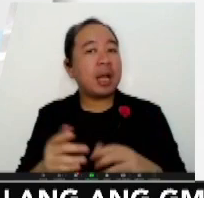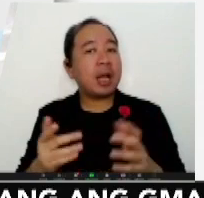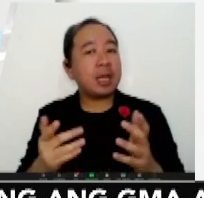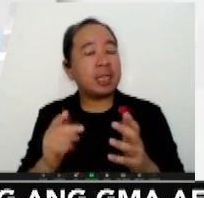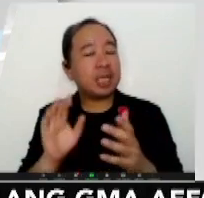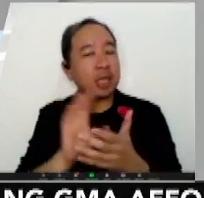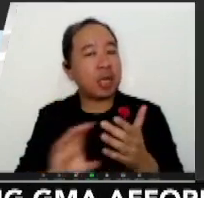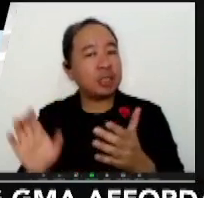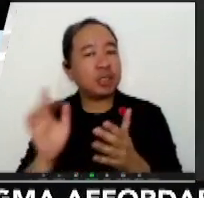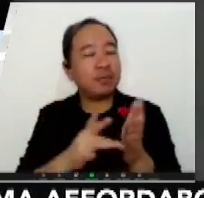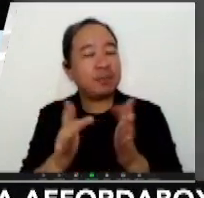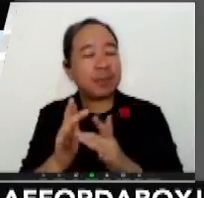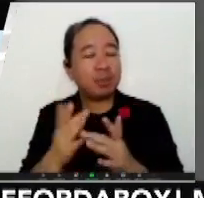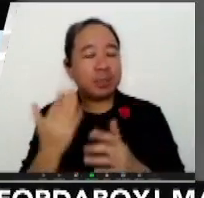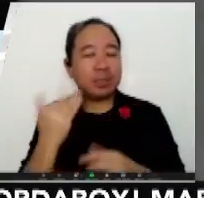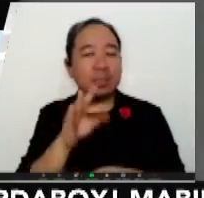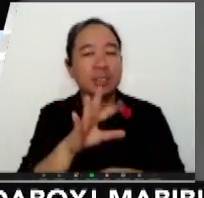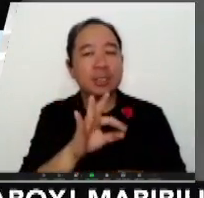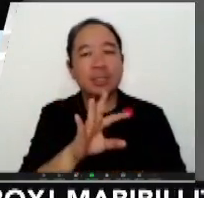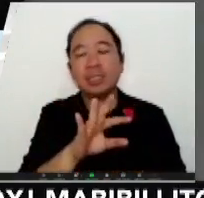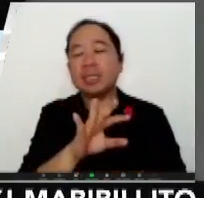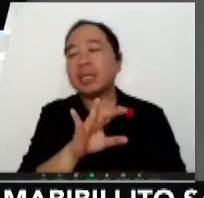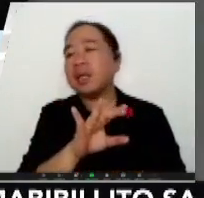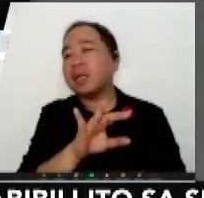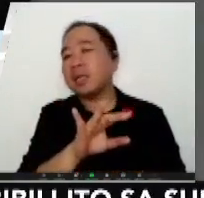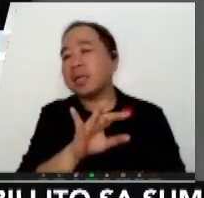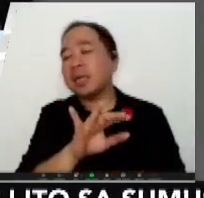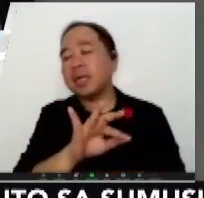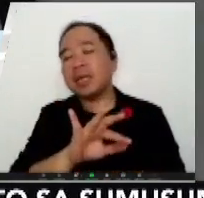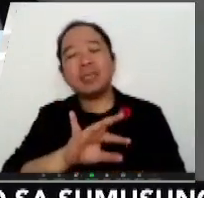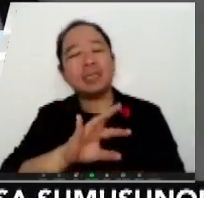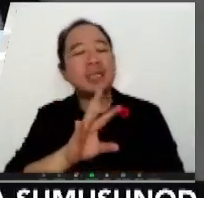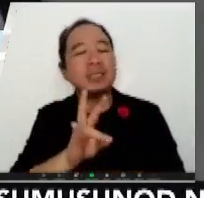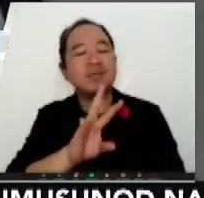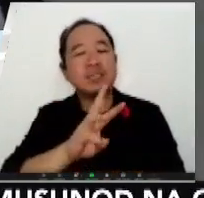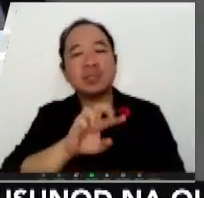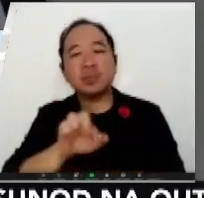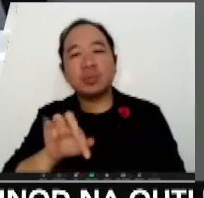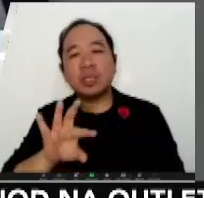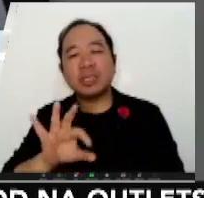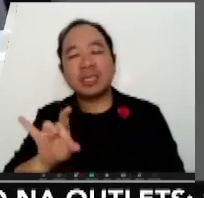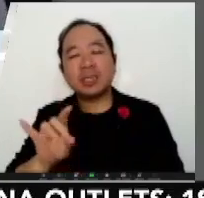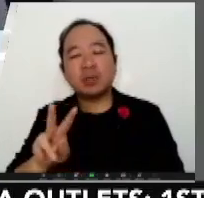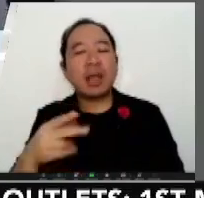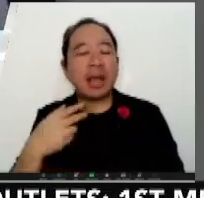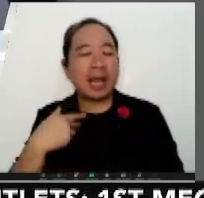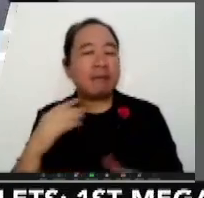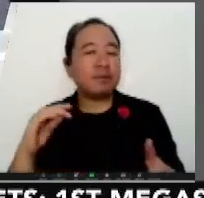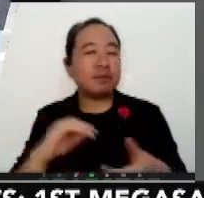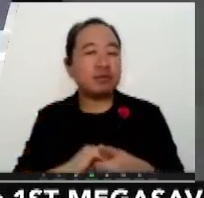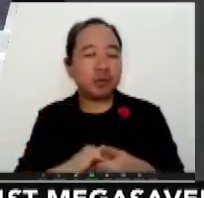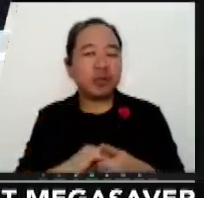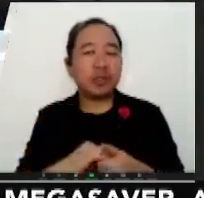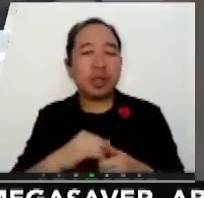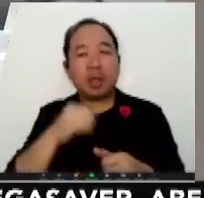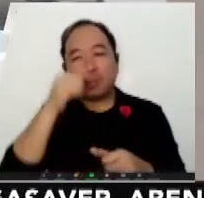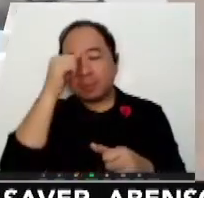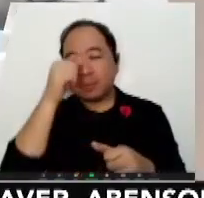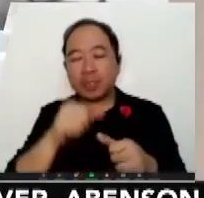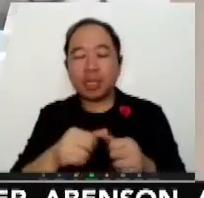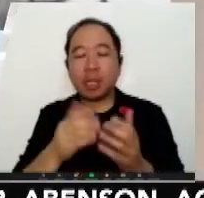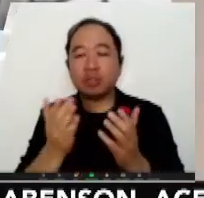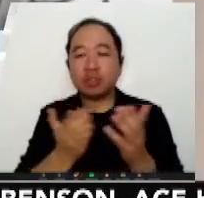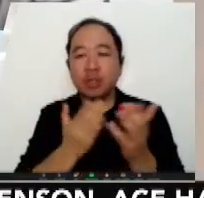1976 hanggang 1982. Magkakaroon po ng joint memorial service para kay Mike bukas sa Green Hills